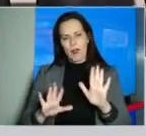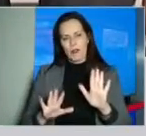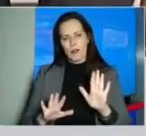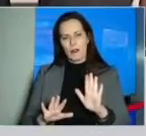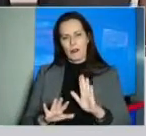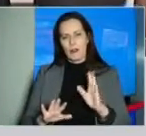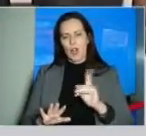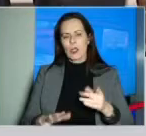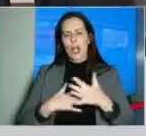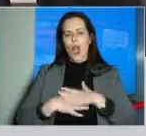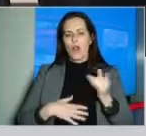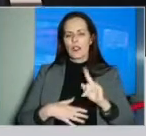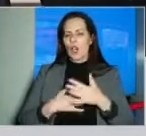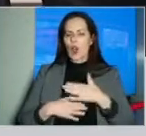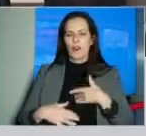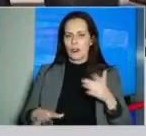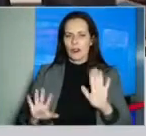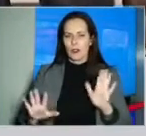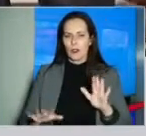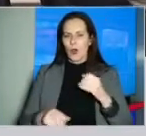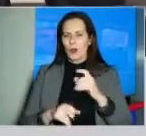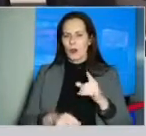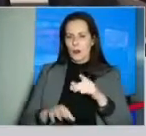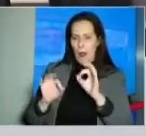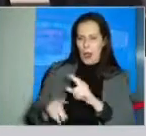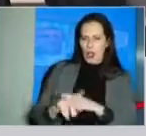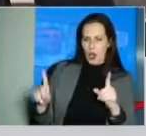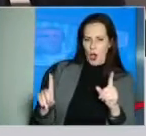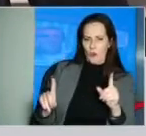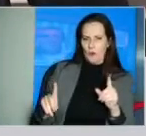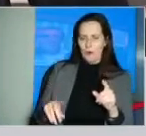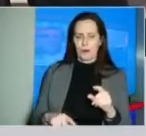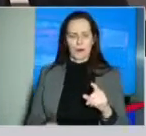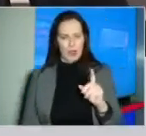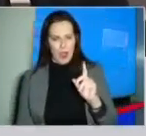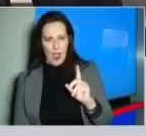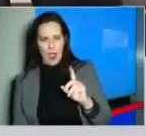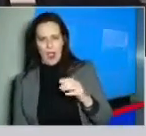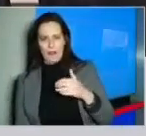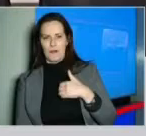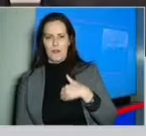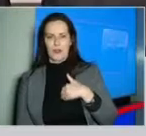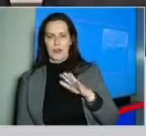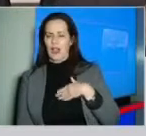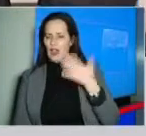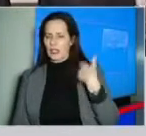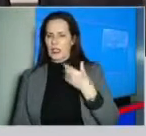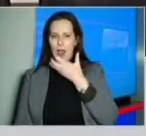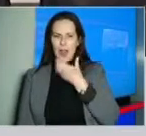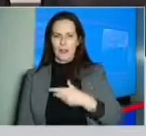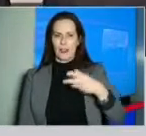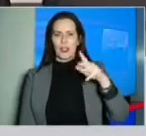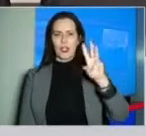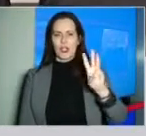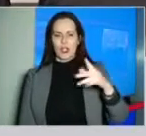סדן לא צריך להתאהב בי, הרב סדן הוא לא מייצג של החרדל, רבני החרדל, אני ישבתי עם רבני החרדל השבוע, עם הרב יהושע שפירה, עם